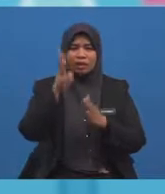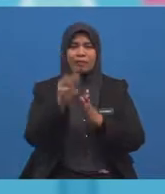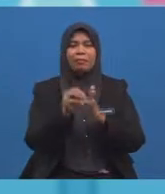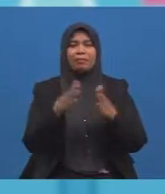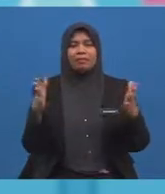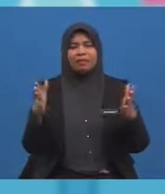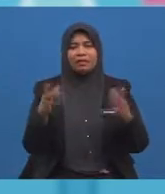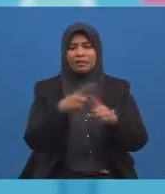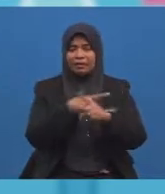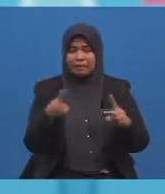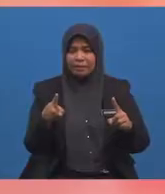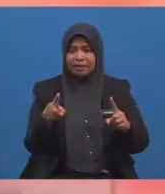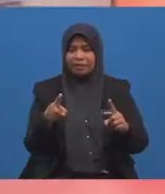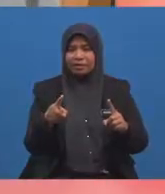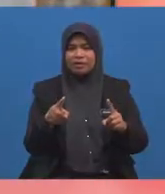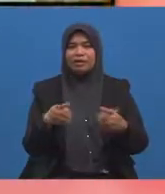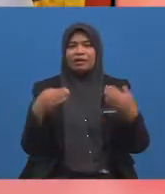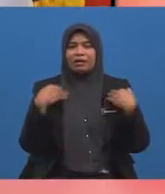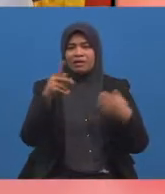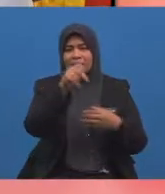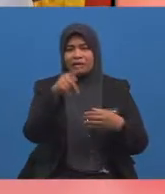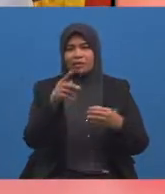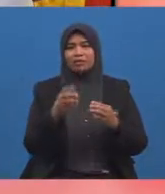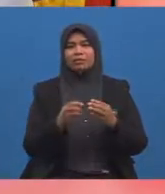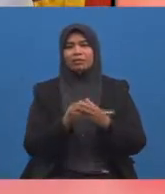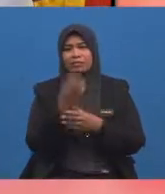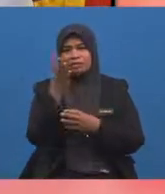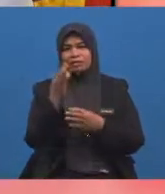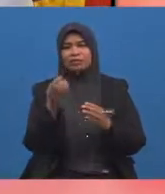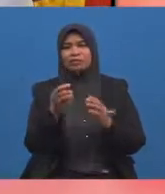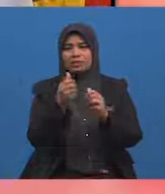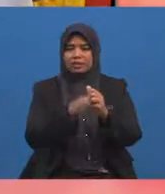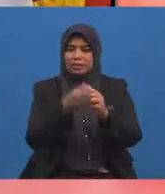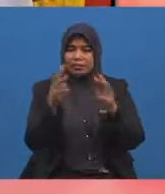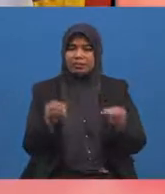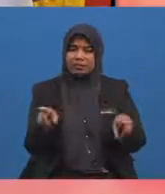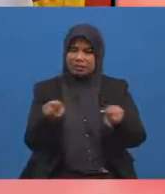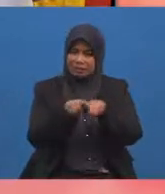membesar. Tetapi, adakah pembesaran setiap manusia sama?